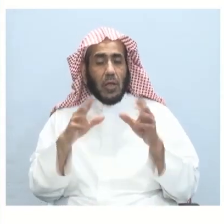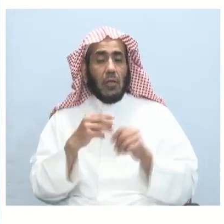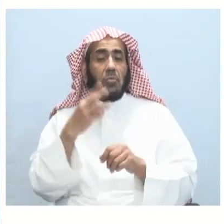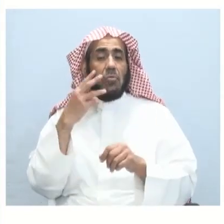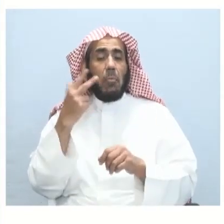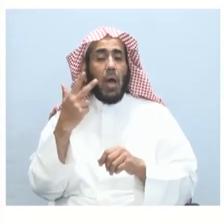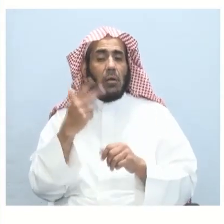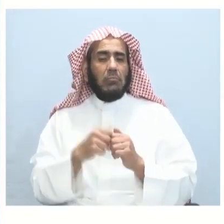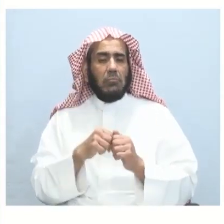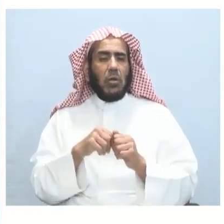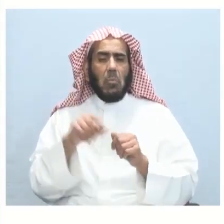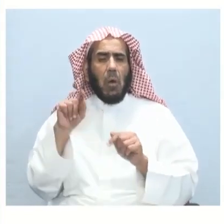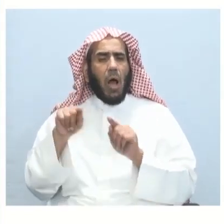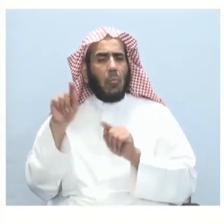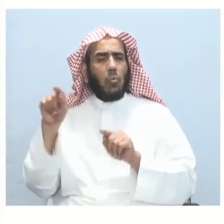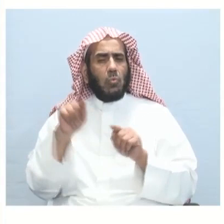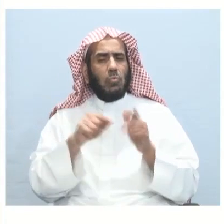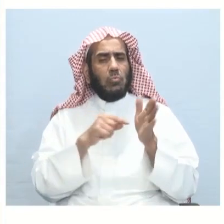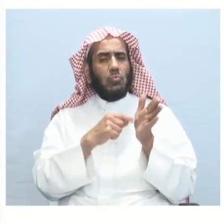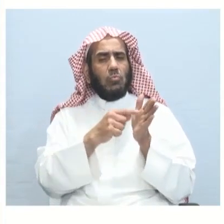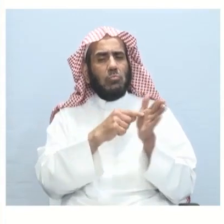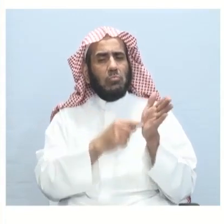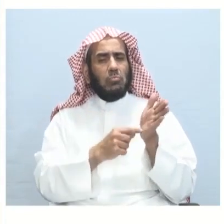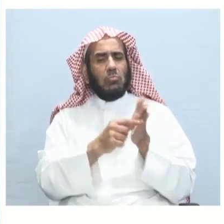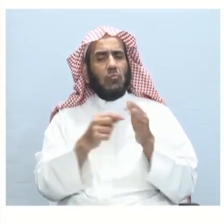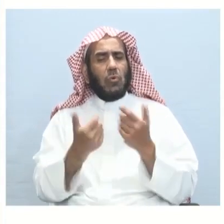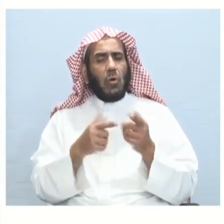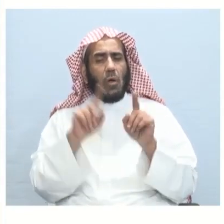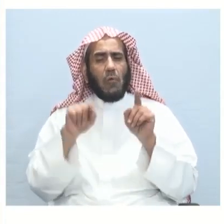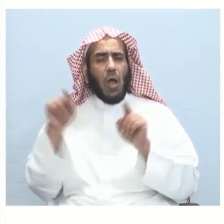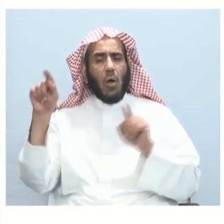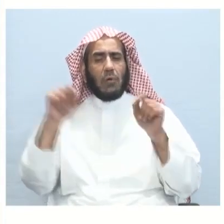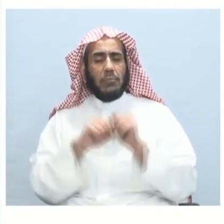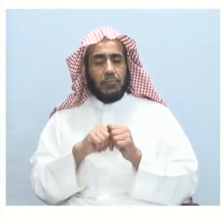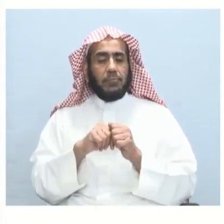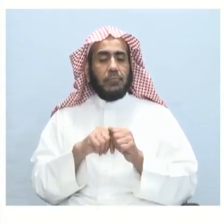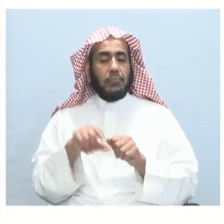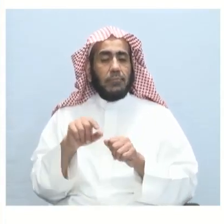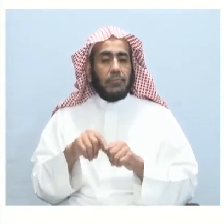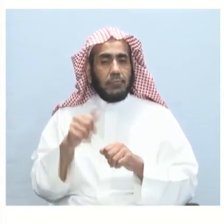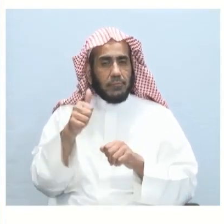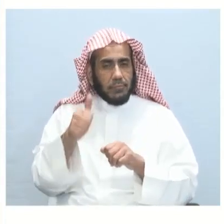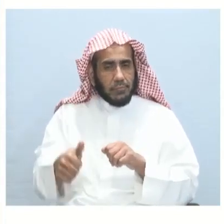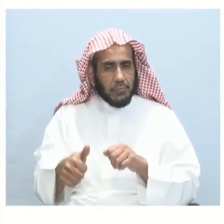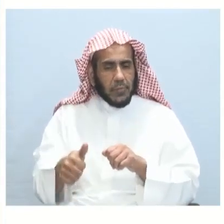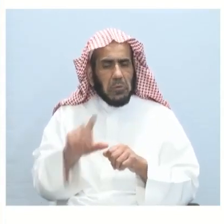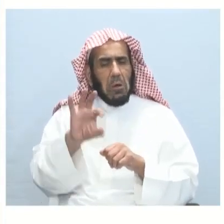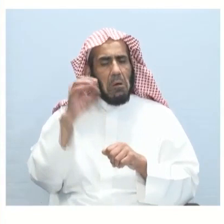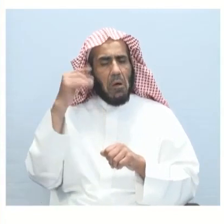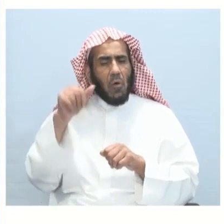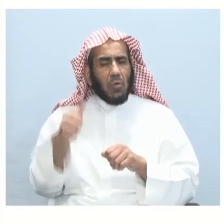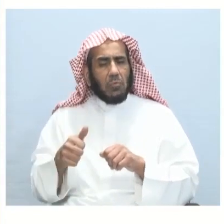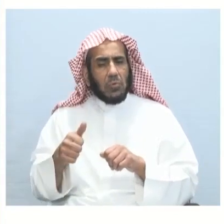ثمانيه مقابض في حواف هذا المخطط نضغط على احد هذه